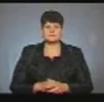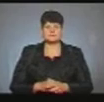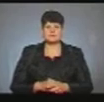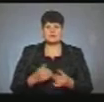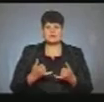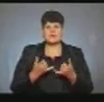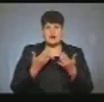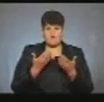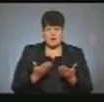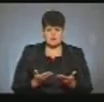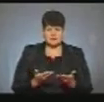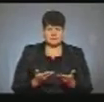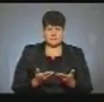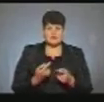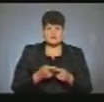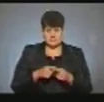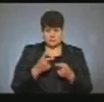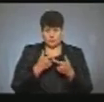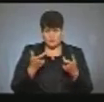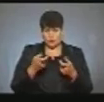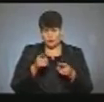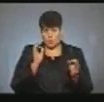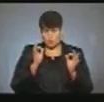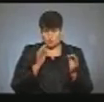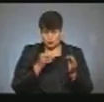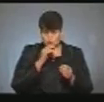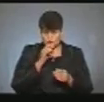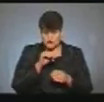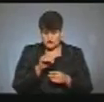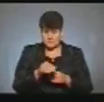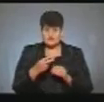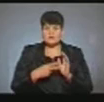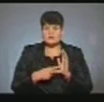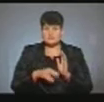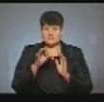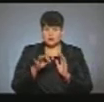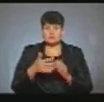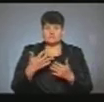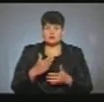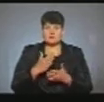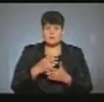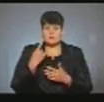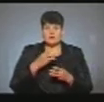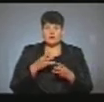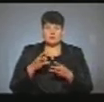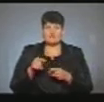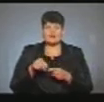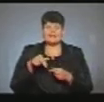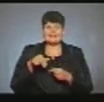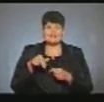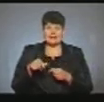для вас, з цієї інформації, яку ви озвучили, якщо у вашому будинку вже 70% мають індивідуальне опалення, то ви йдете